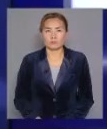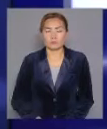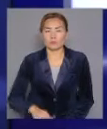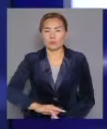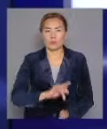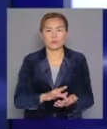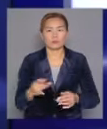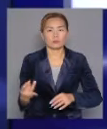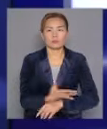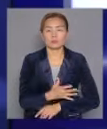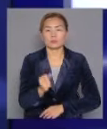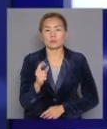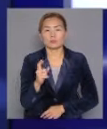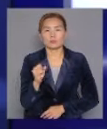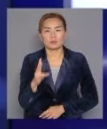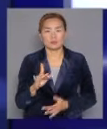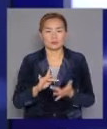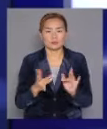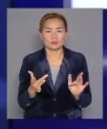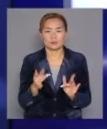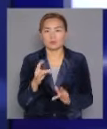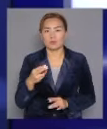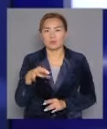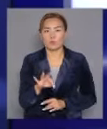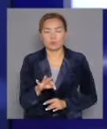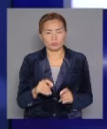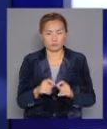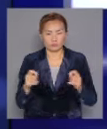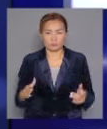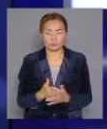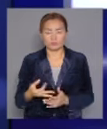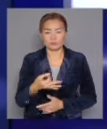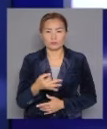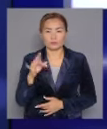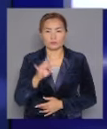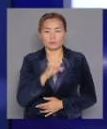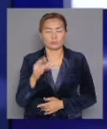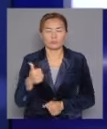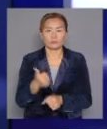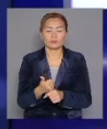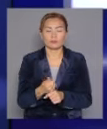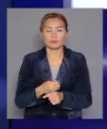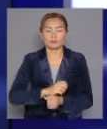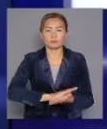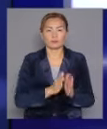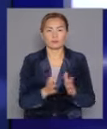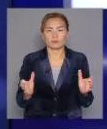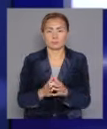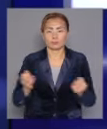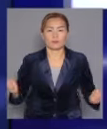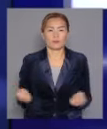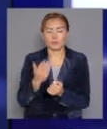Атырауда алғаш рет Азан интернет радиосы ашылды. Әлеметтік жобаға Атырау облыстық діни істері басқармасы мен қоғамдық қор ұйытқы